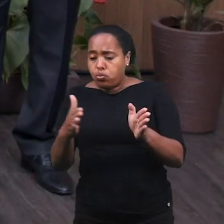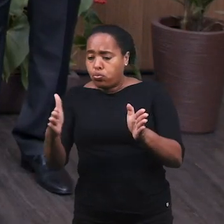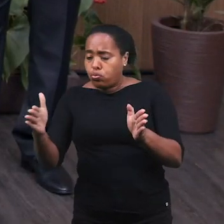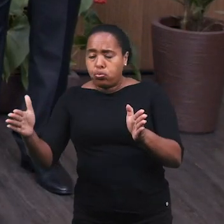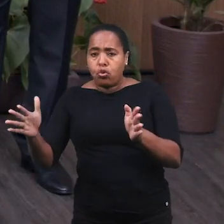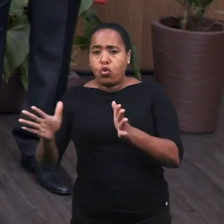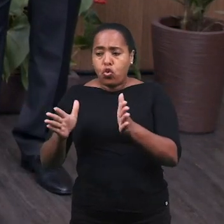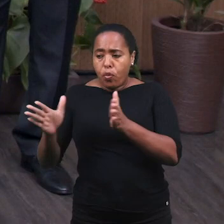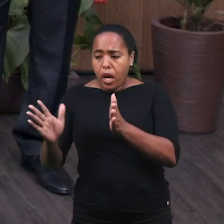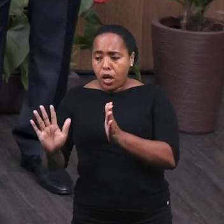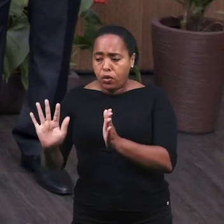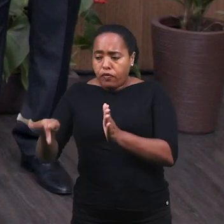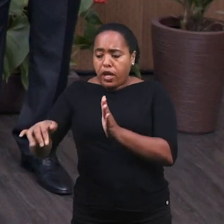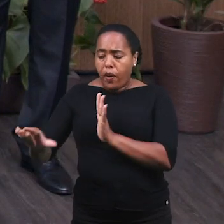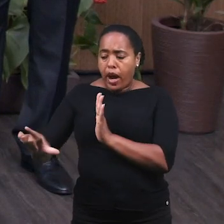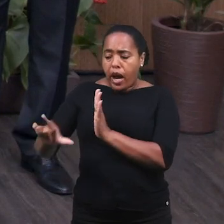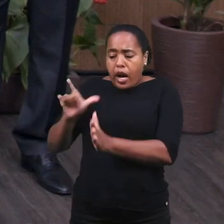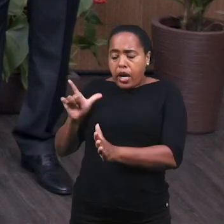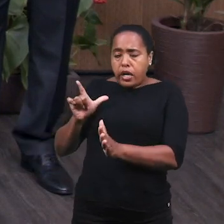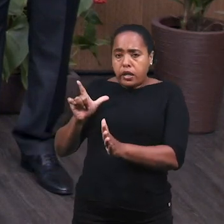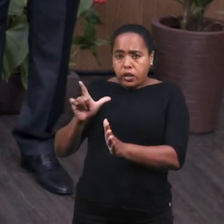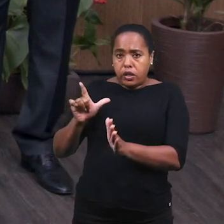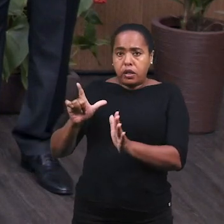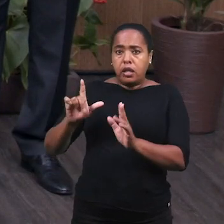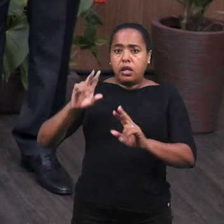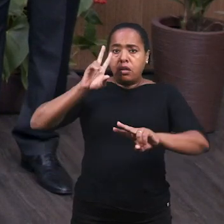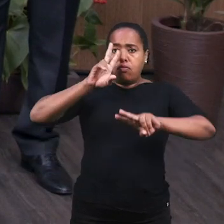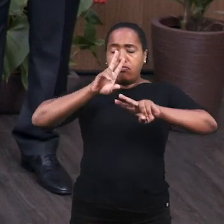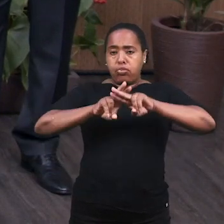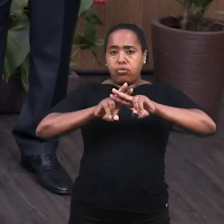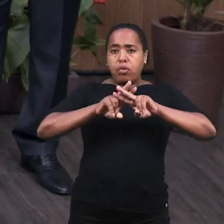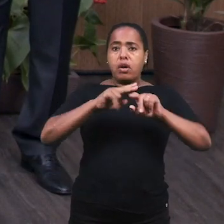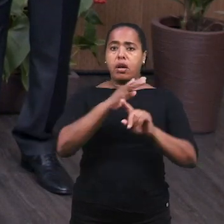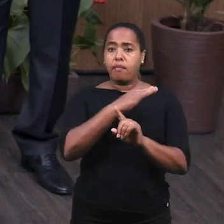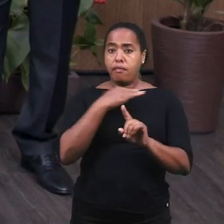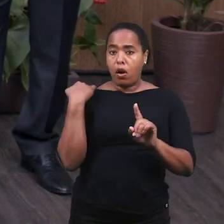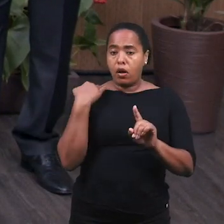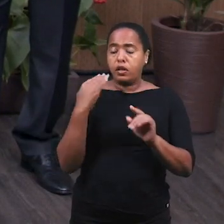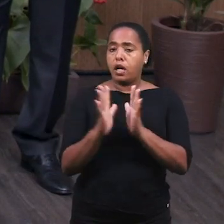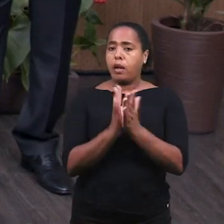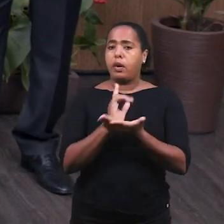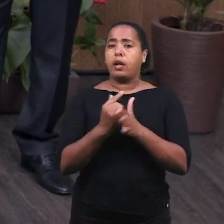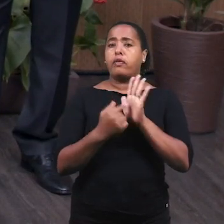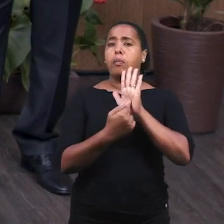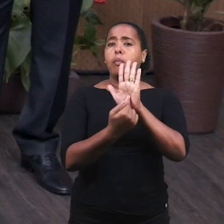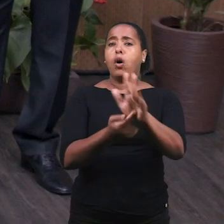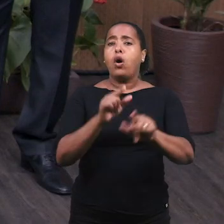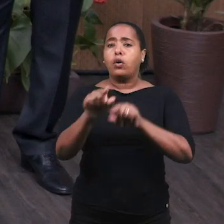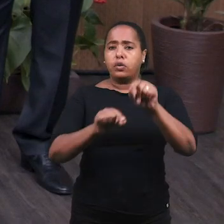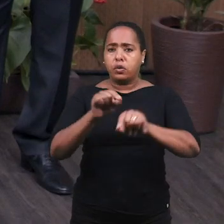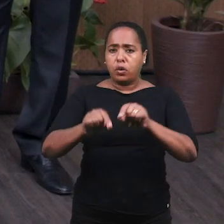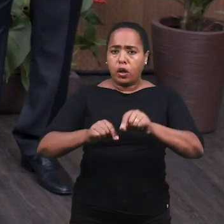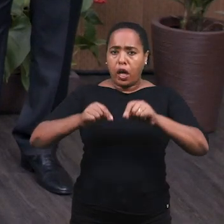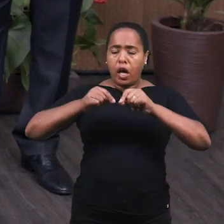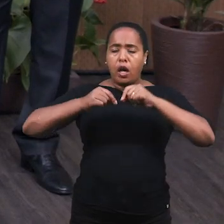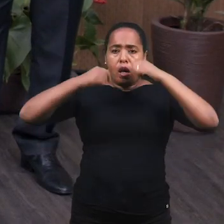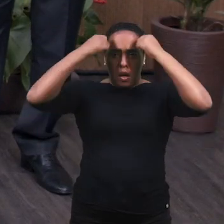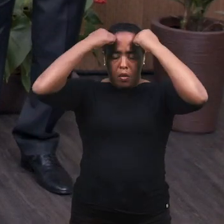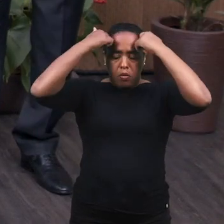и в последние несколько дней его жизни, перед его смертью, перед его заключением и